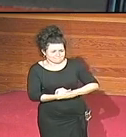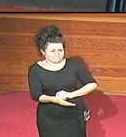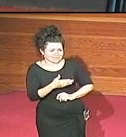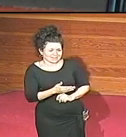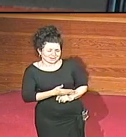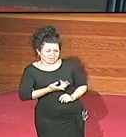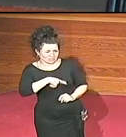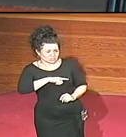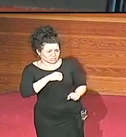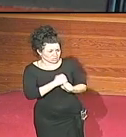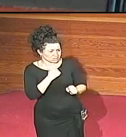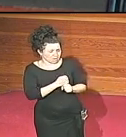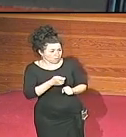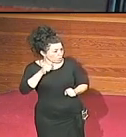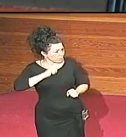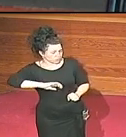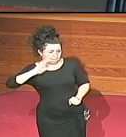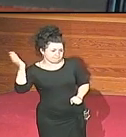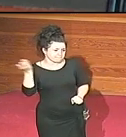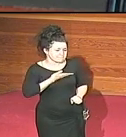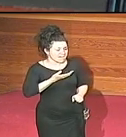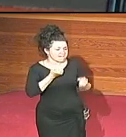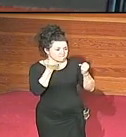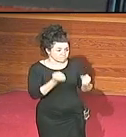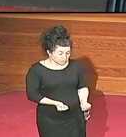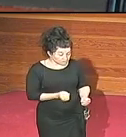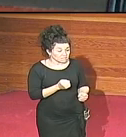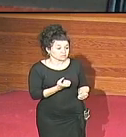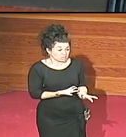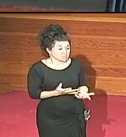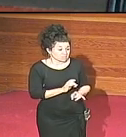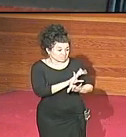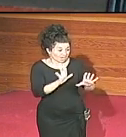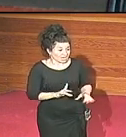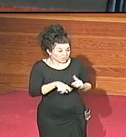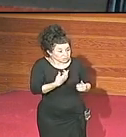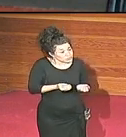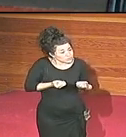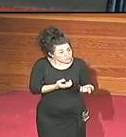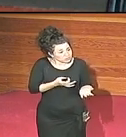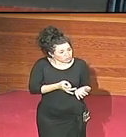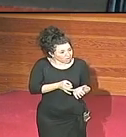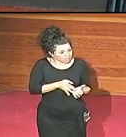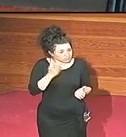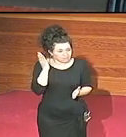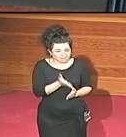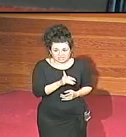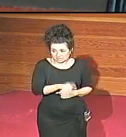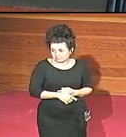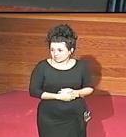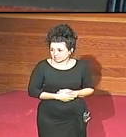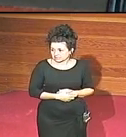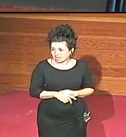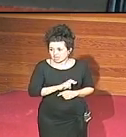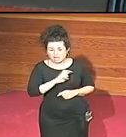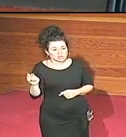gure lanbidea, ez? Eta horrek badu eragina gero informazioaren kalitatearengan, ez? Eta besta, Pablo González,